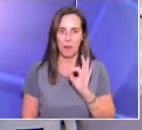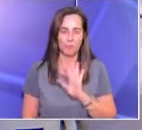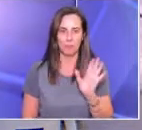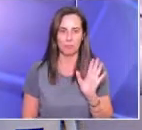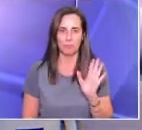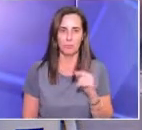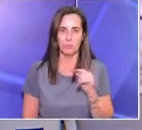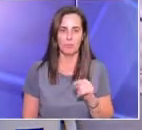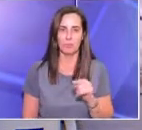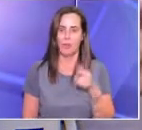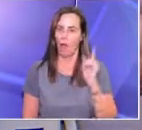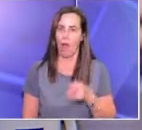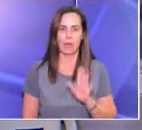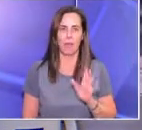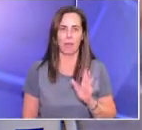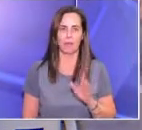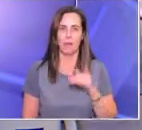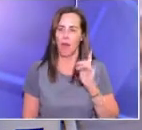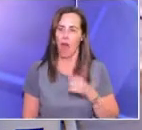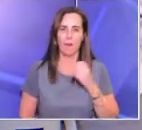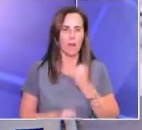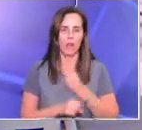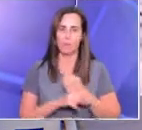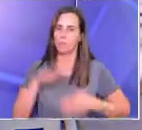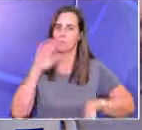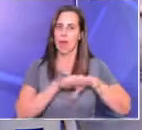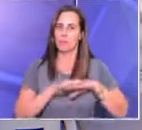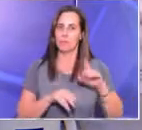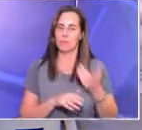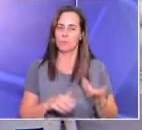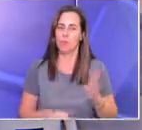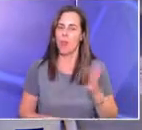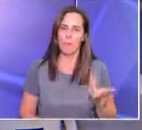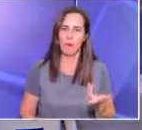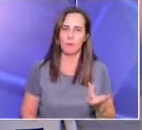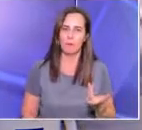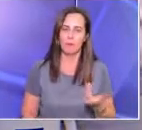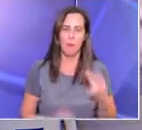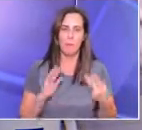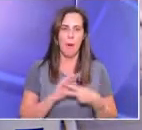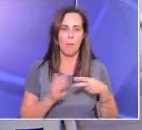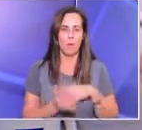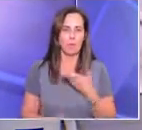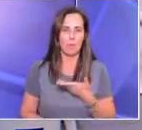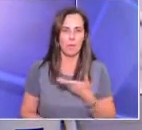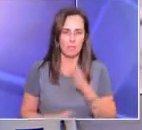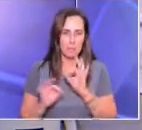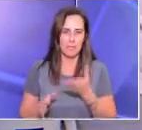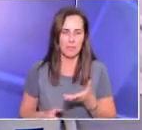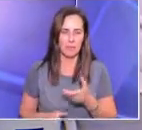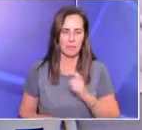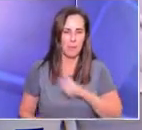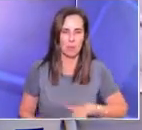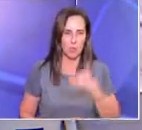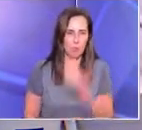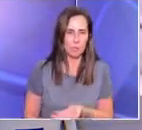שאלה בכלל שזה חייב להיות, שחייבת להיות הגבלה בכהונות, אבל למה אתה הולך רחוק? בפוליטיקה הכללית זה בסדר